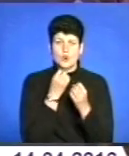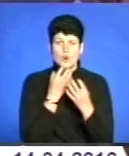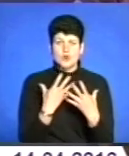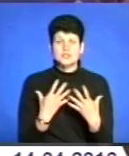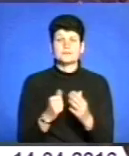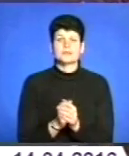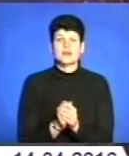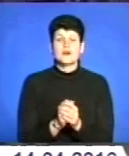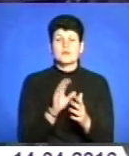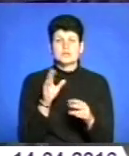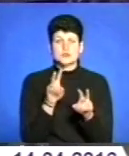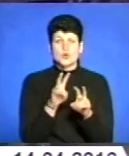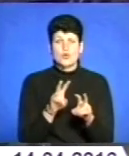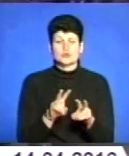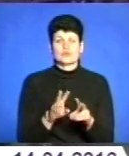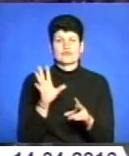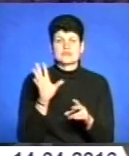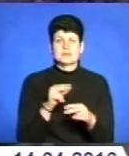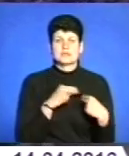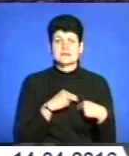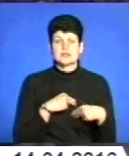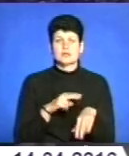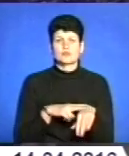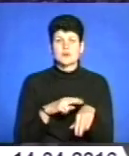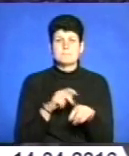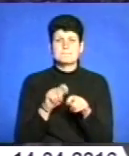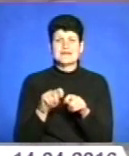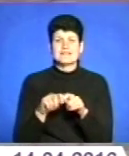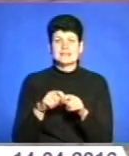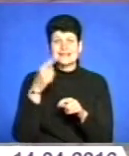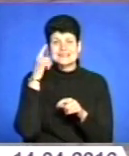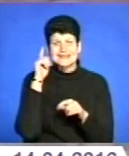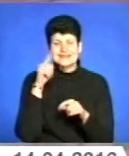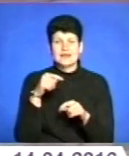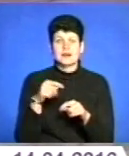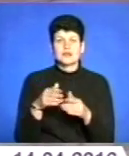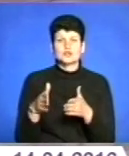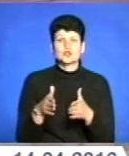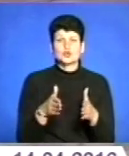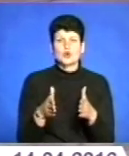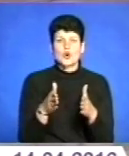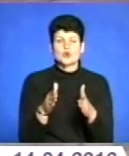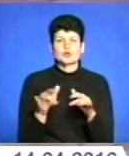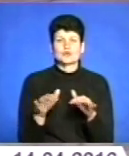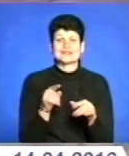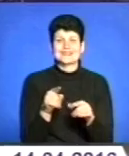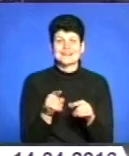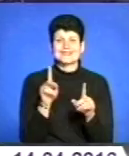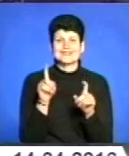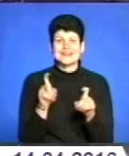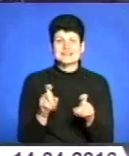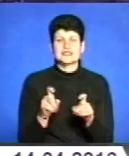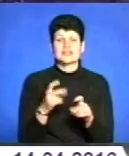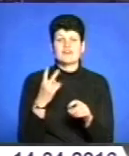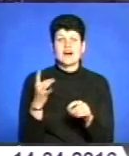усіх працівників поліції, за якими закріплені службові автомобілі, перевірили на знання правил дорожнього руху. Такі тести вони проходять двічі на рік під